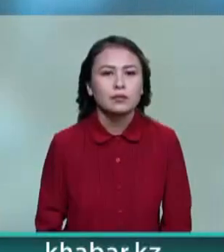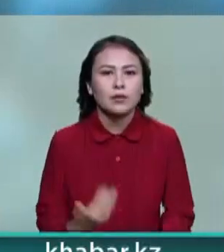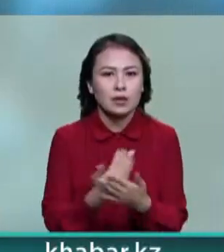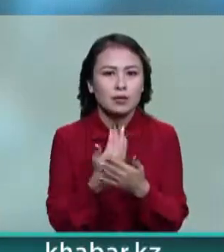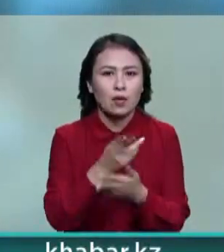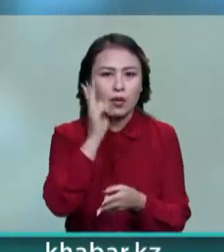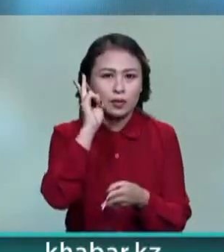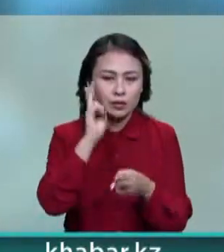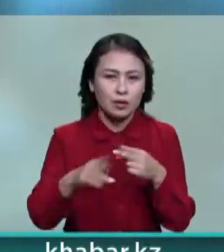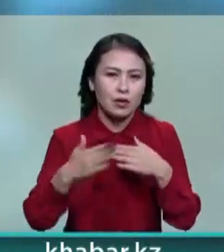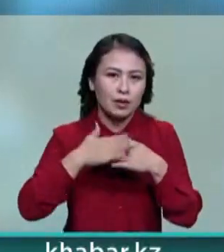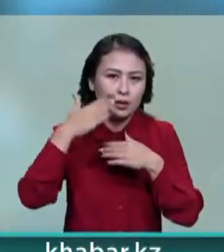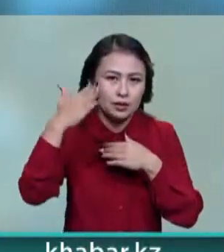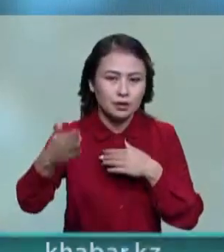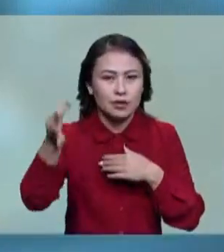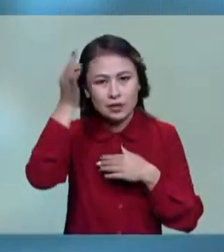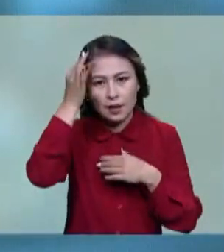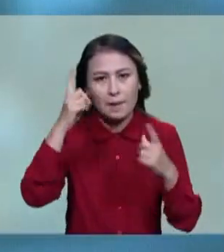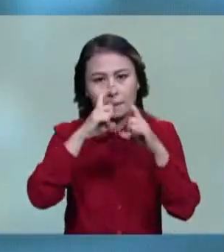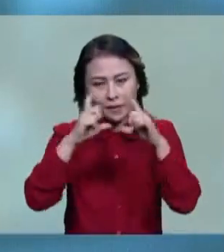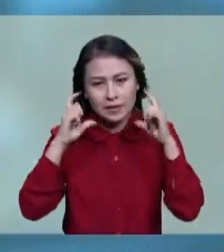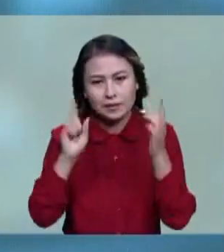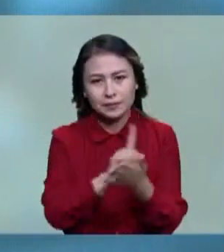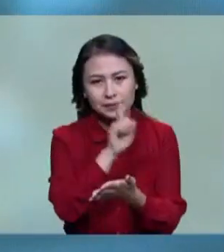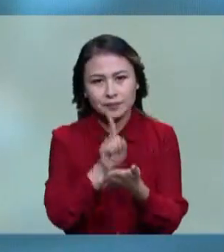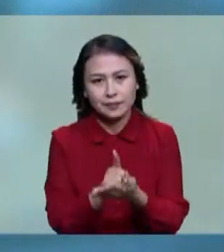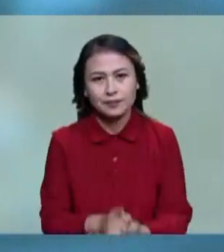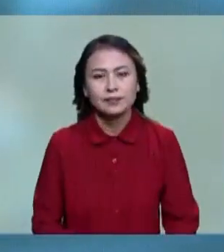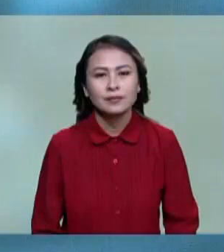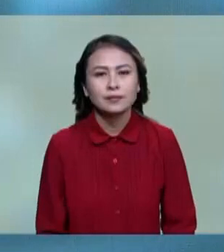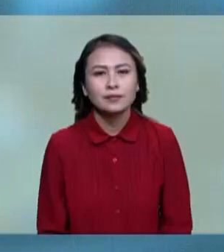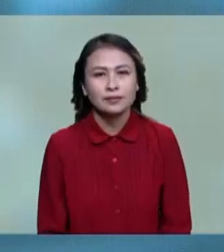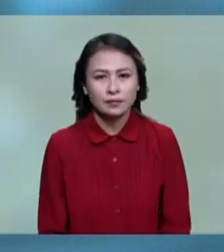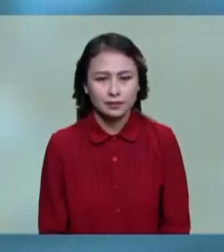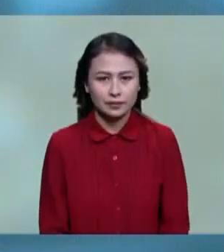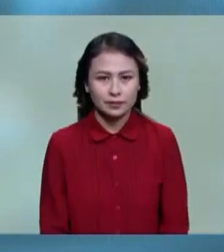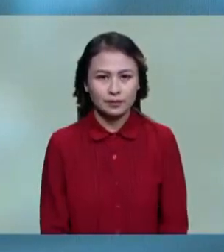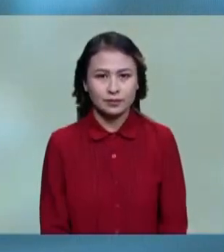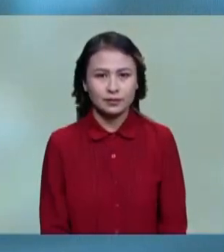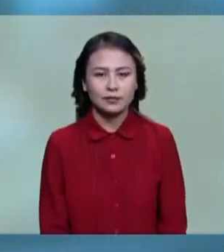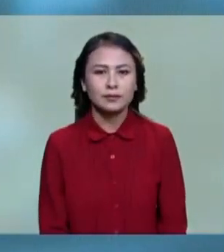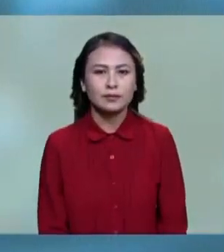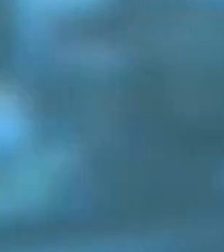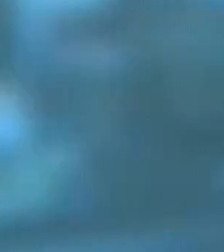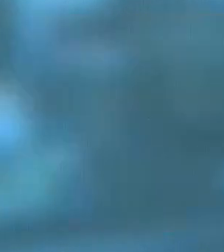Түскі жаңалықтар реті осымен тәмам. Әлеуметтік арақашықтықты сақтап, маска тағып жүруді ұмытпаңыздар.